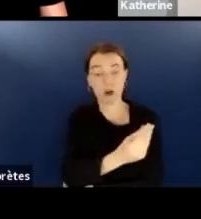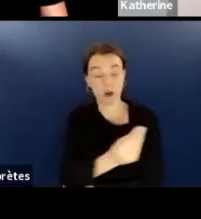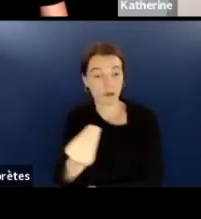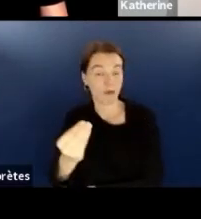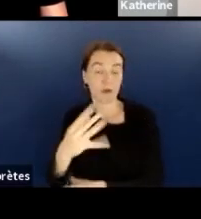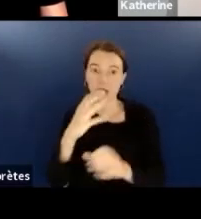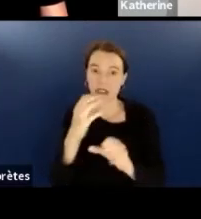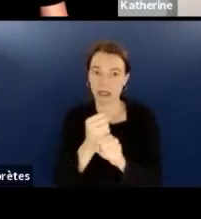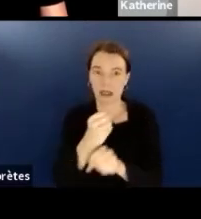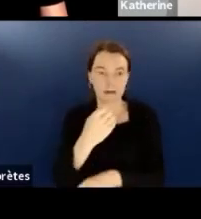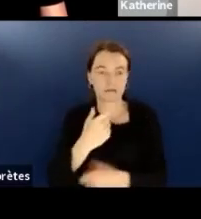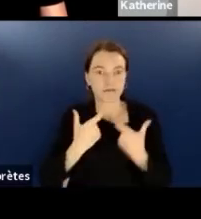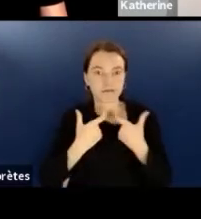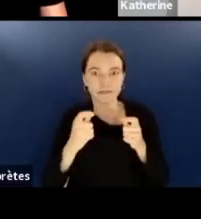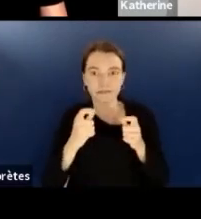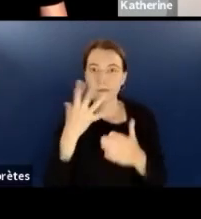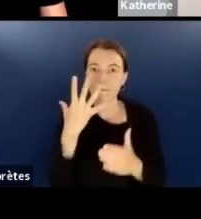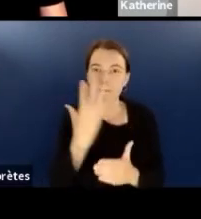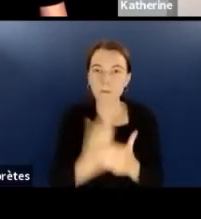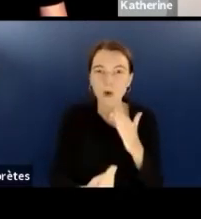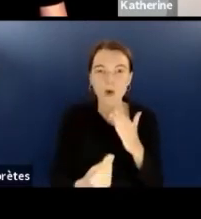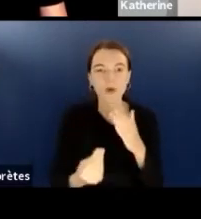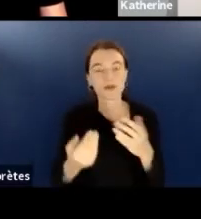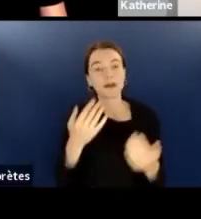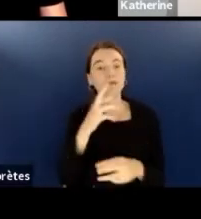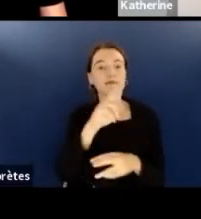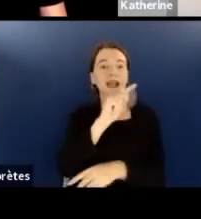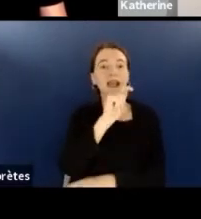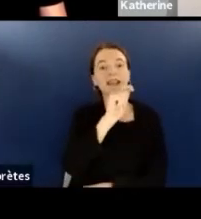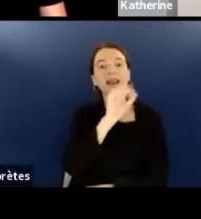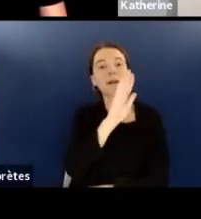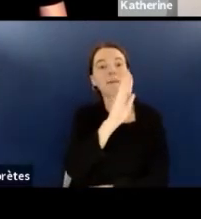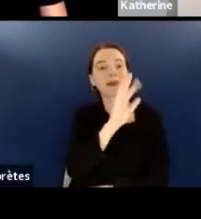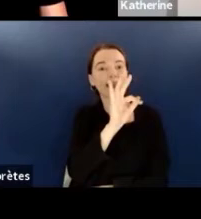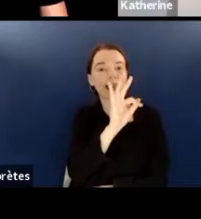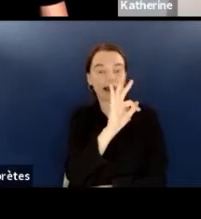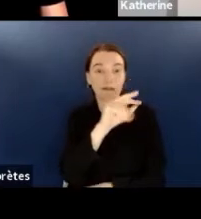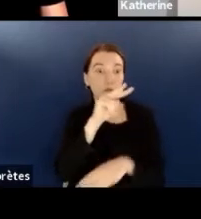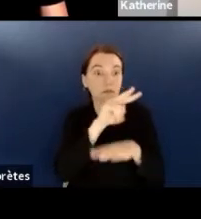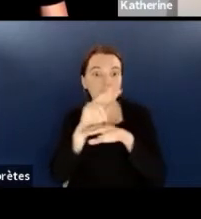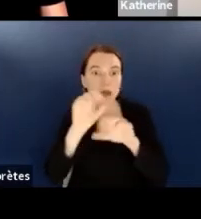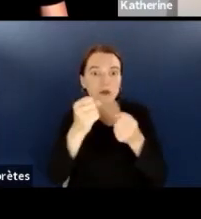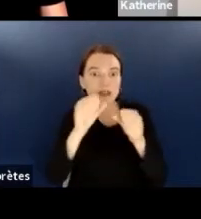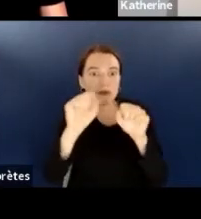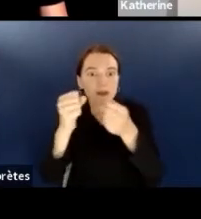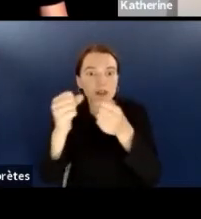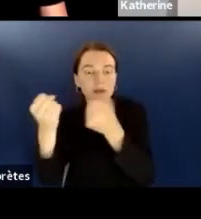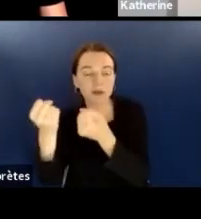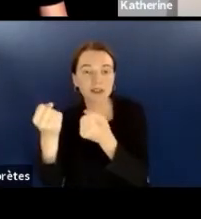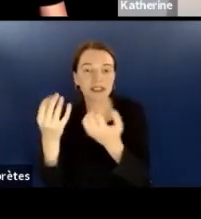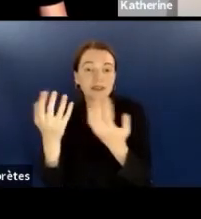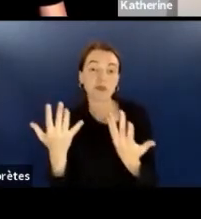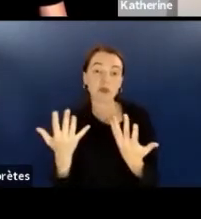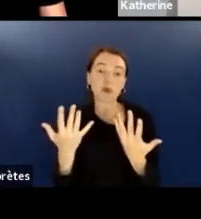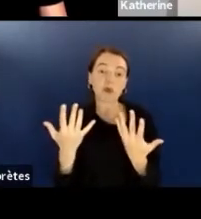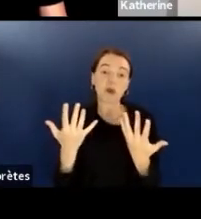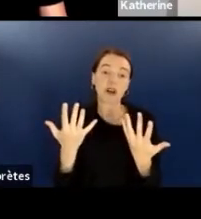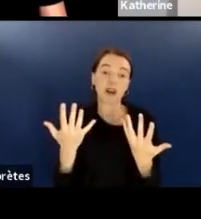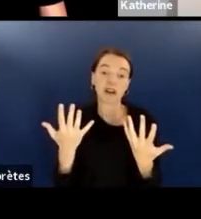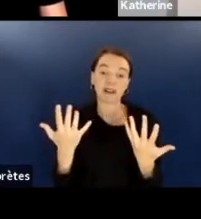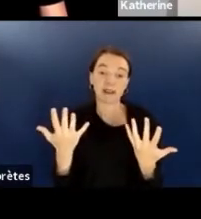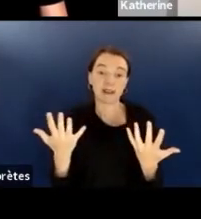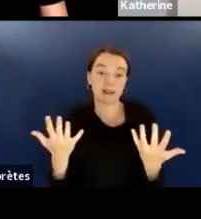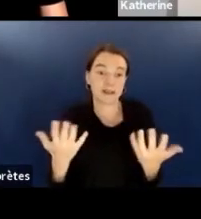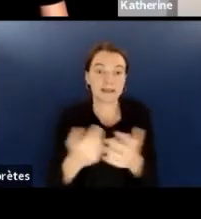connaissons et dont nous disposons à la RTBF, bien souvent parce qu'ils consommaient ou ils regardaient des contenus qui étaient principalement des contenus